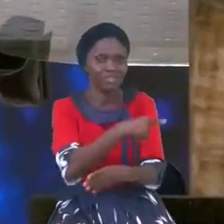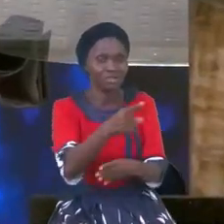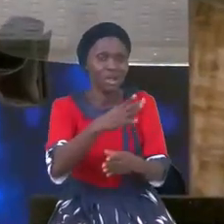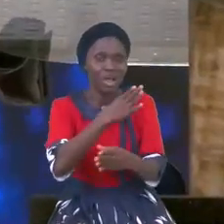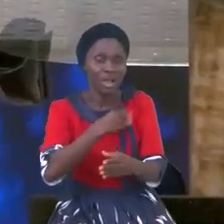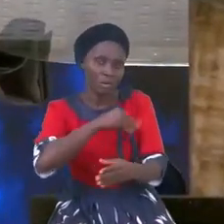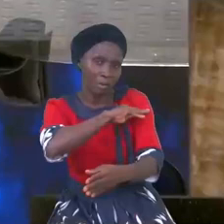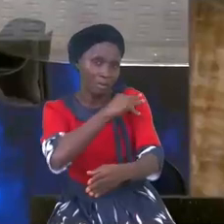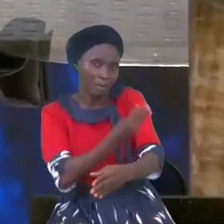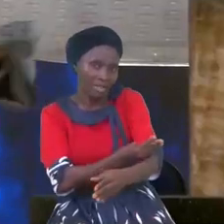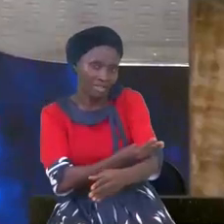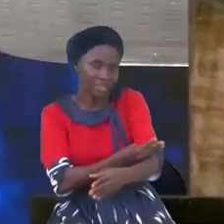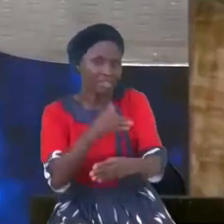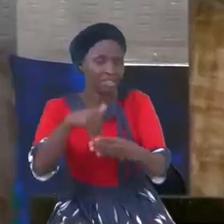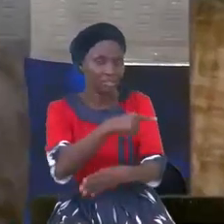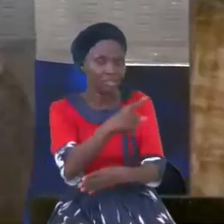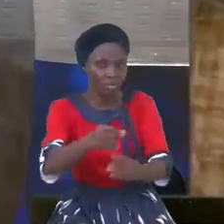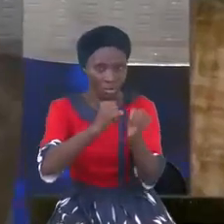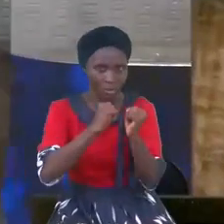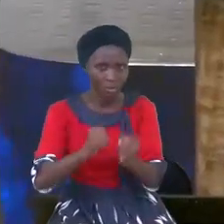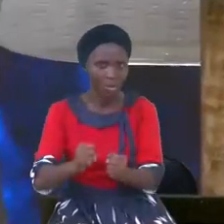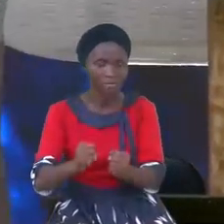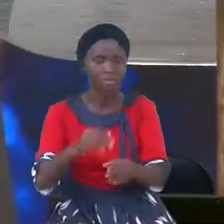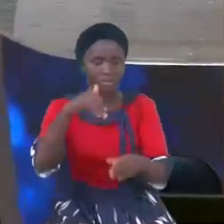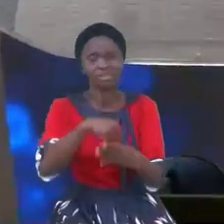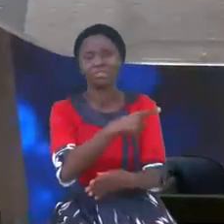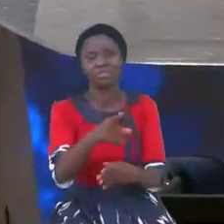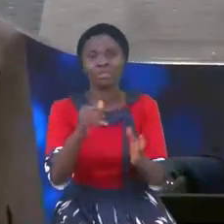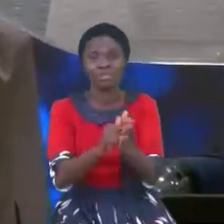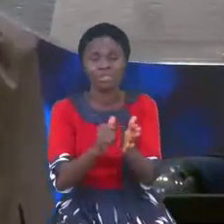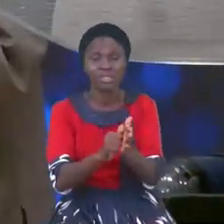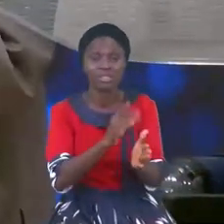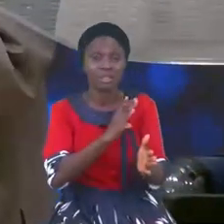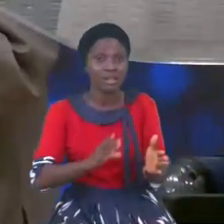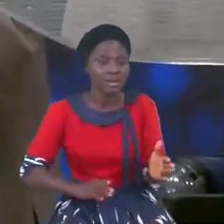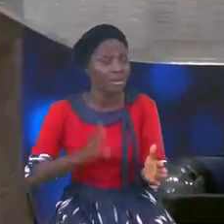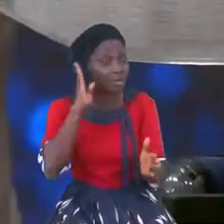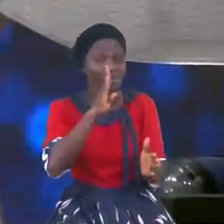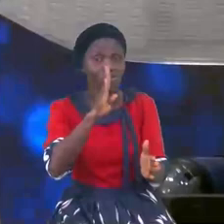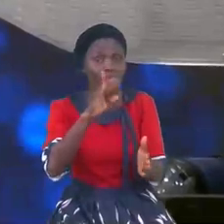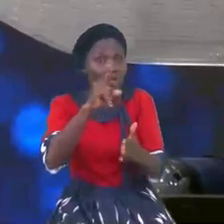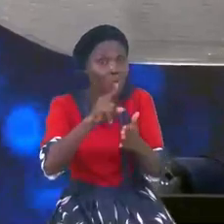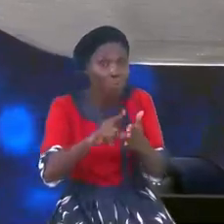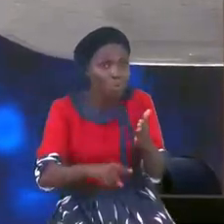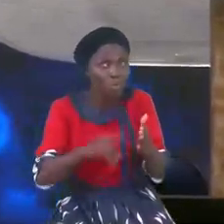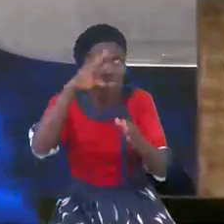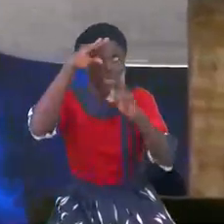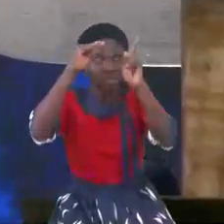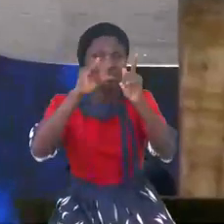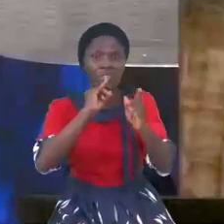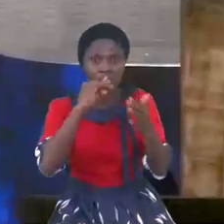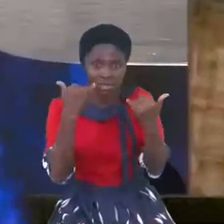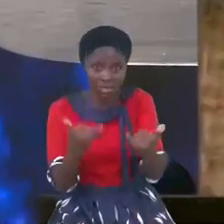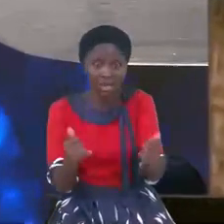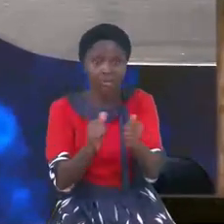soit glorieux en vous. Que Christ soit ce qu'il est maintenant, avec toutes ses qualités,